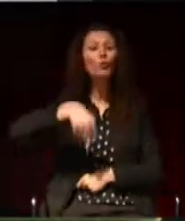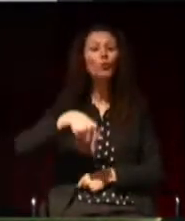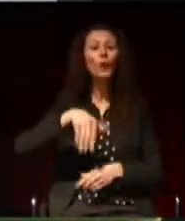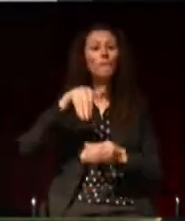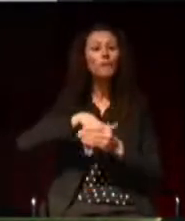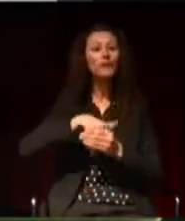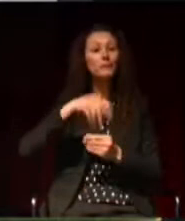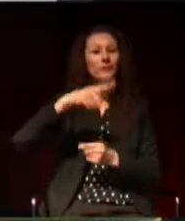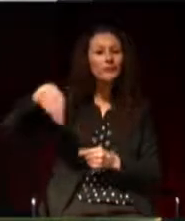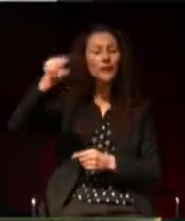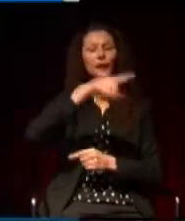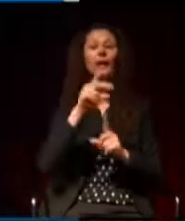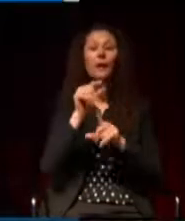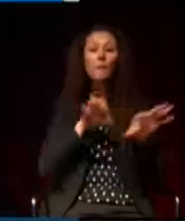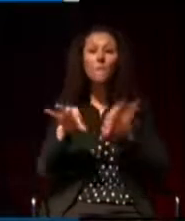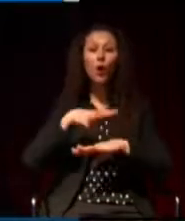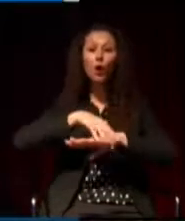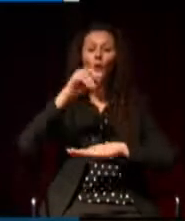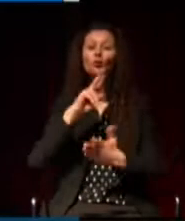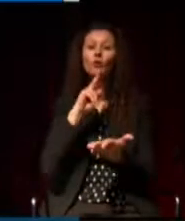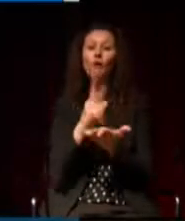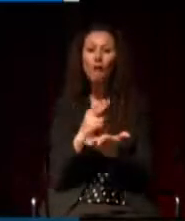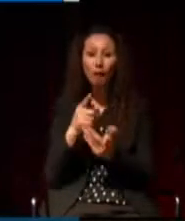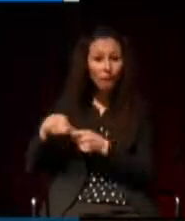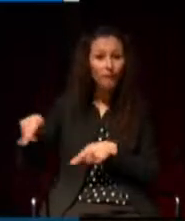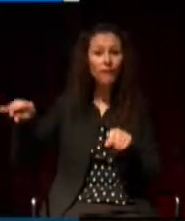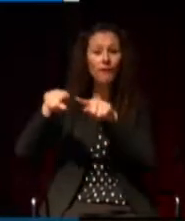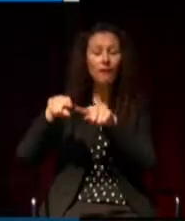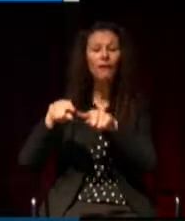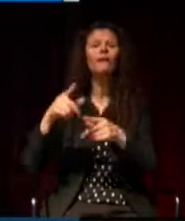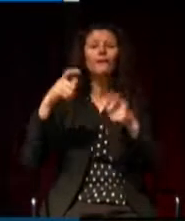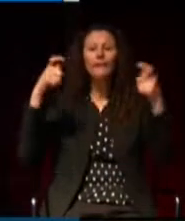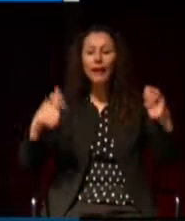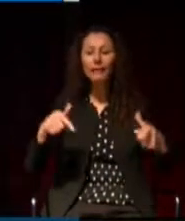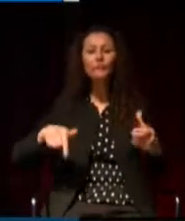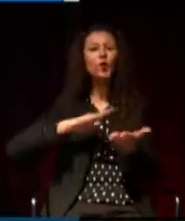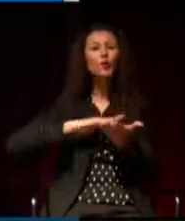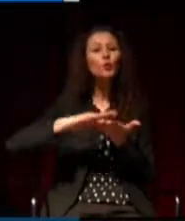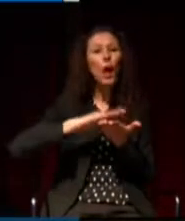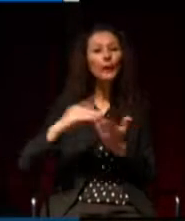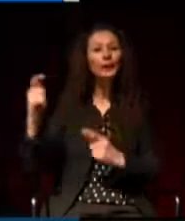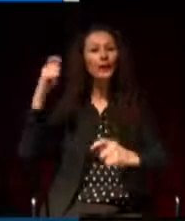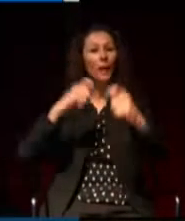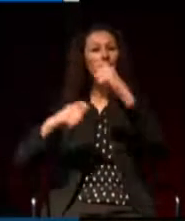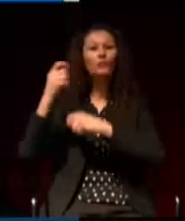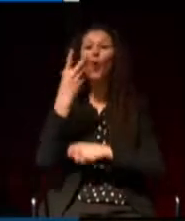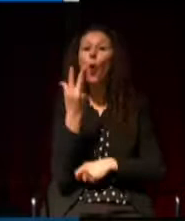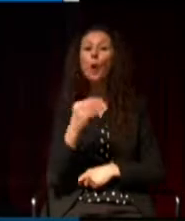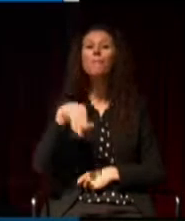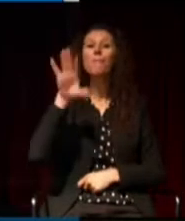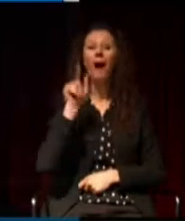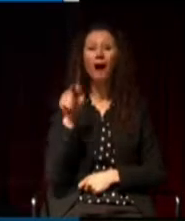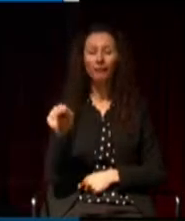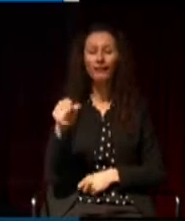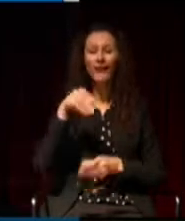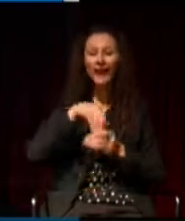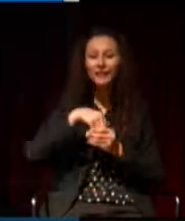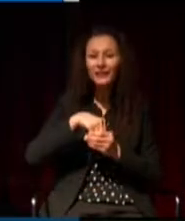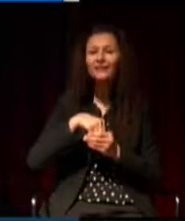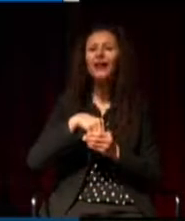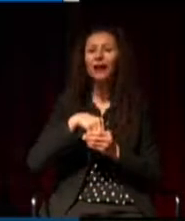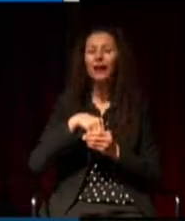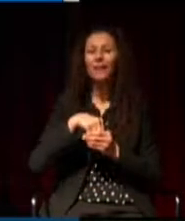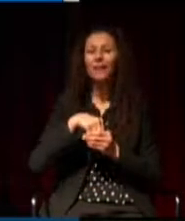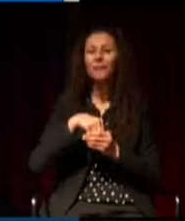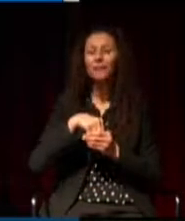buradaki meclisimizin imar komisyonlarımızın kararlarıyla kentimizde düzenli yapılaşması olmayan ıslah planlarından